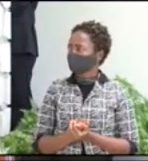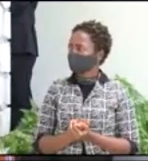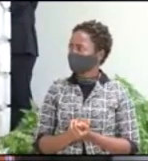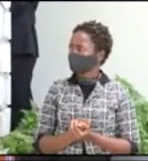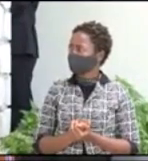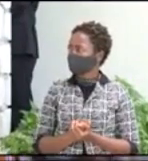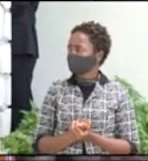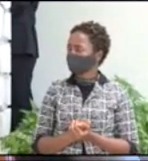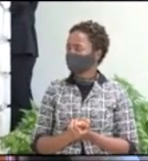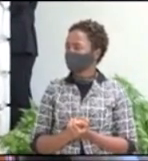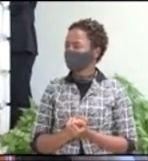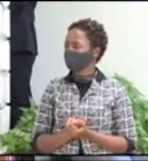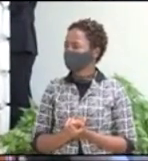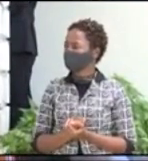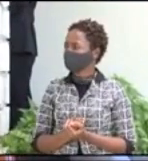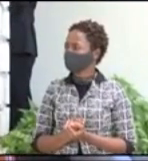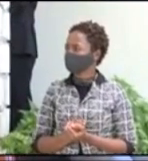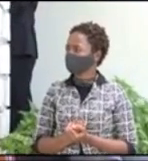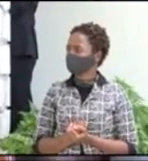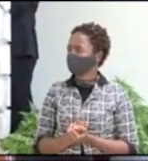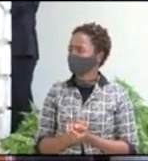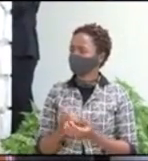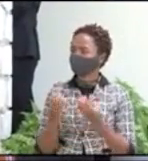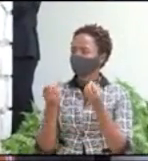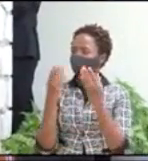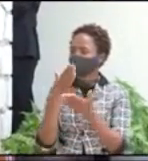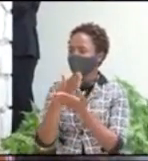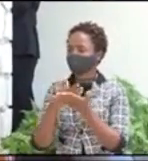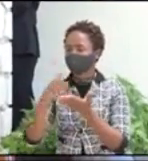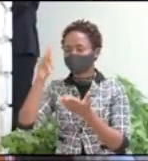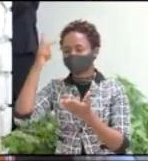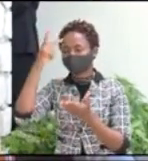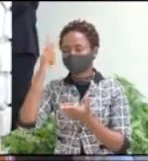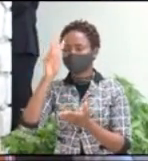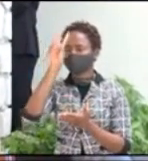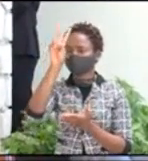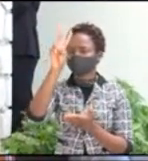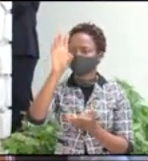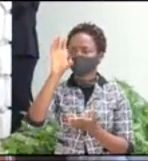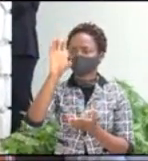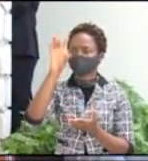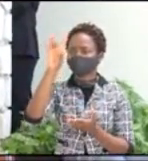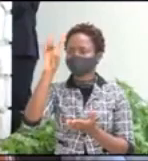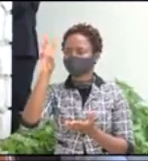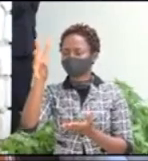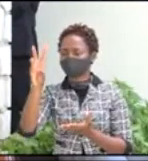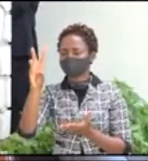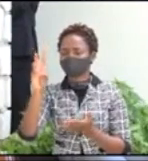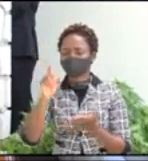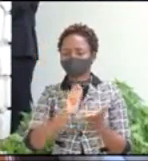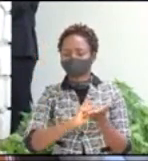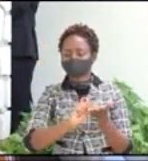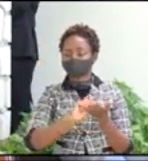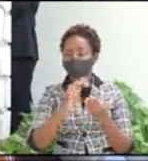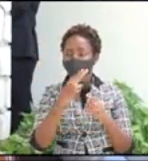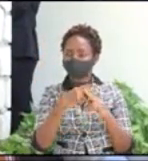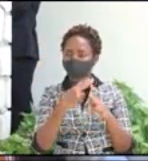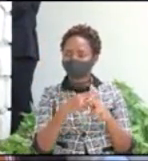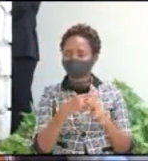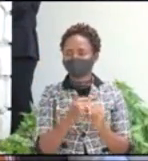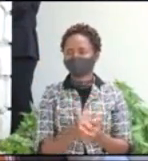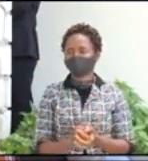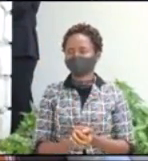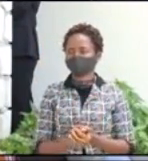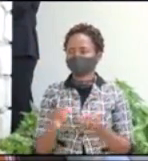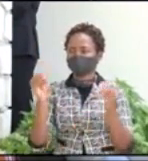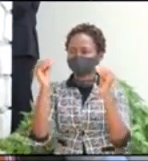moi. Parce que c'est pas. Combien parti politique nous y a inscrit? Donc il y a plus de 286 partis politiques qui sont inscrits. Ah bon? Ça veut dire